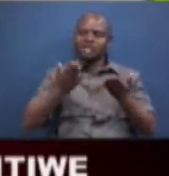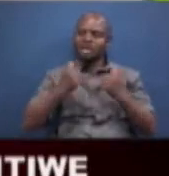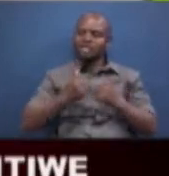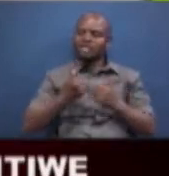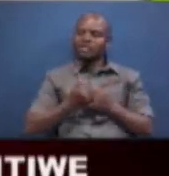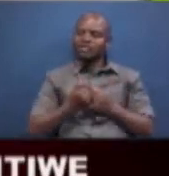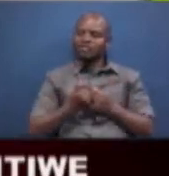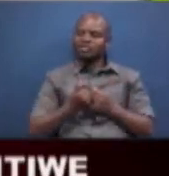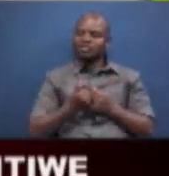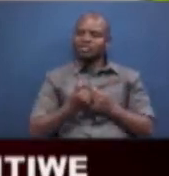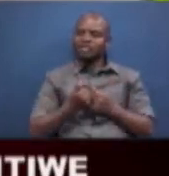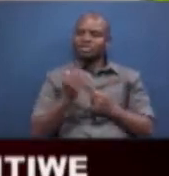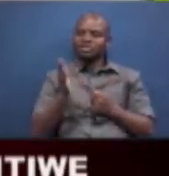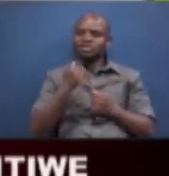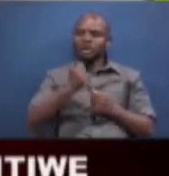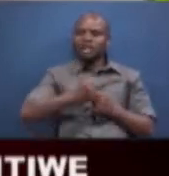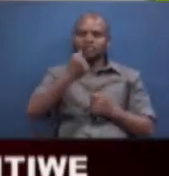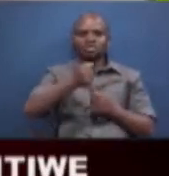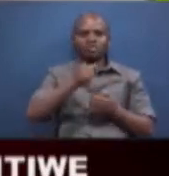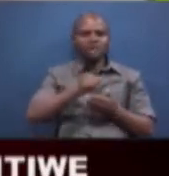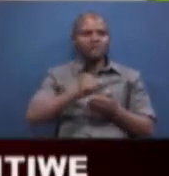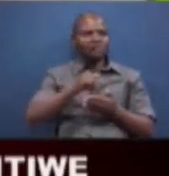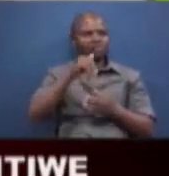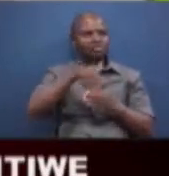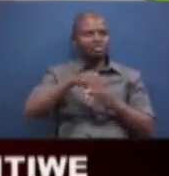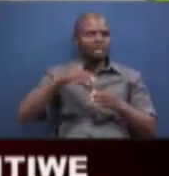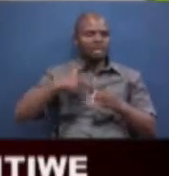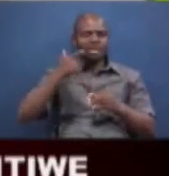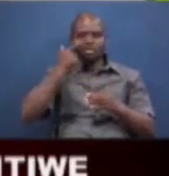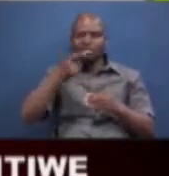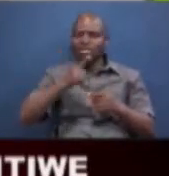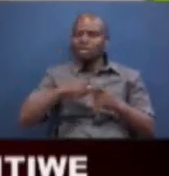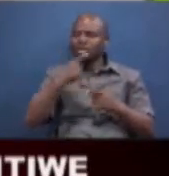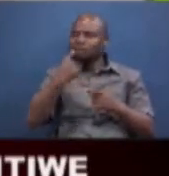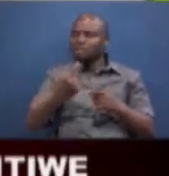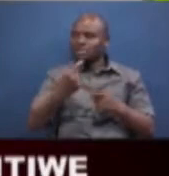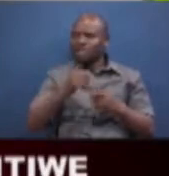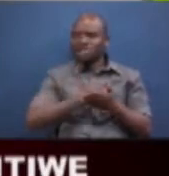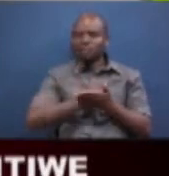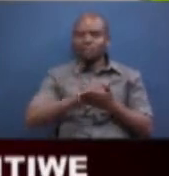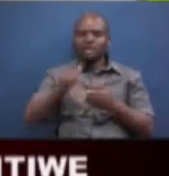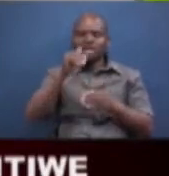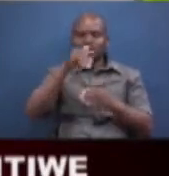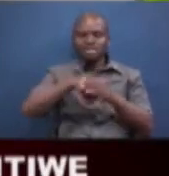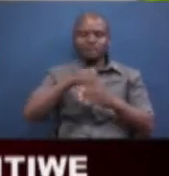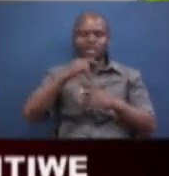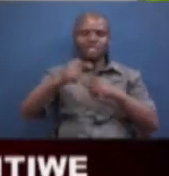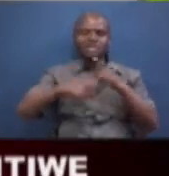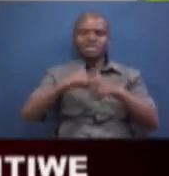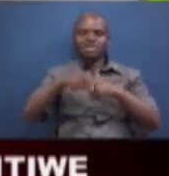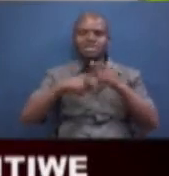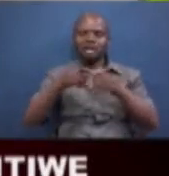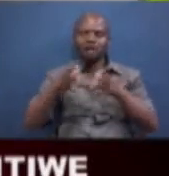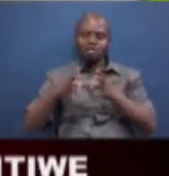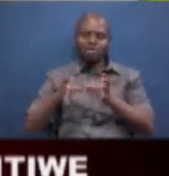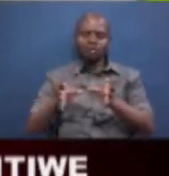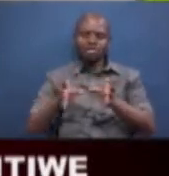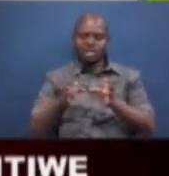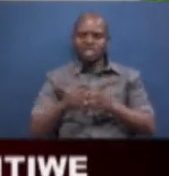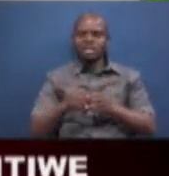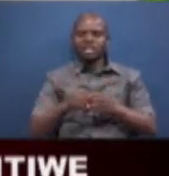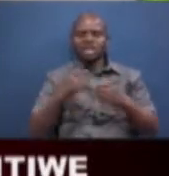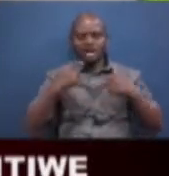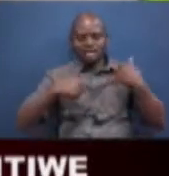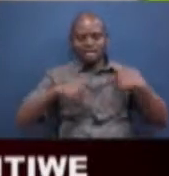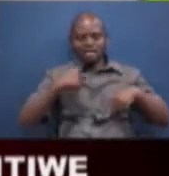ikiwezekana avichukulia hatua vyama hivi, na tunataka kuona mara moja anakifuta chama ambacho kinaendeleza ubaguzi